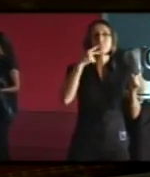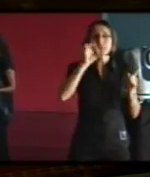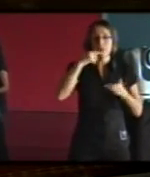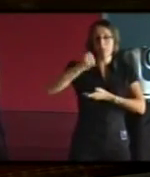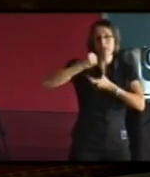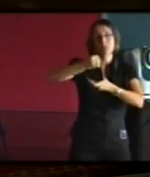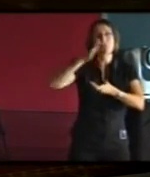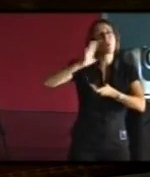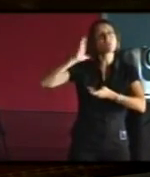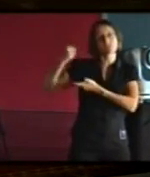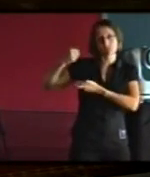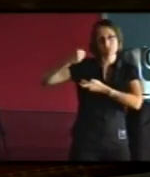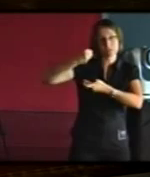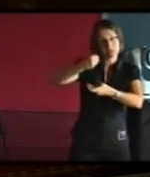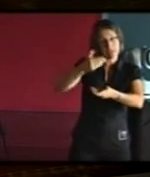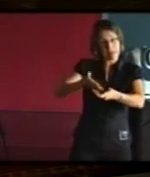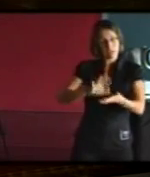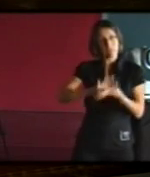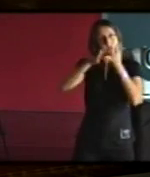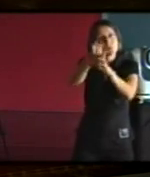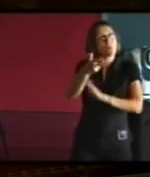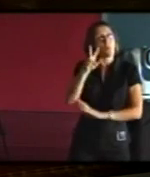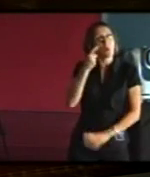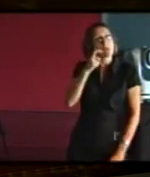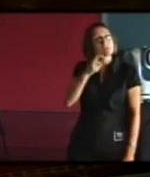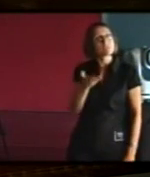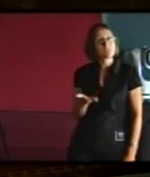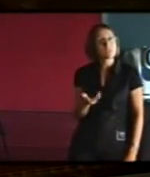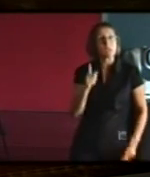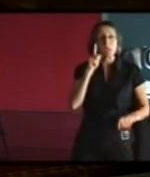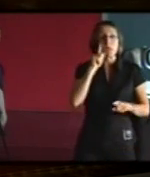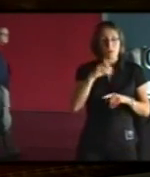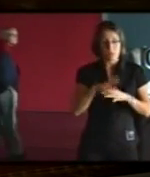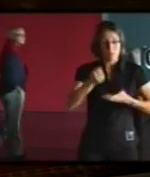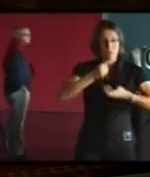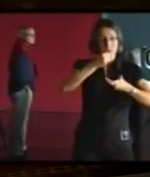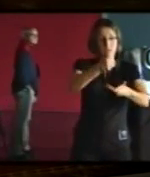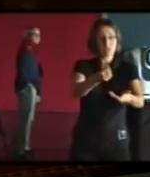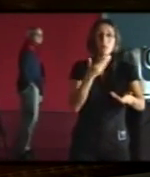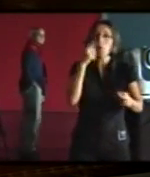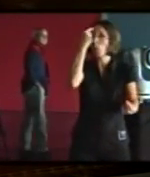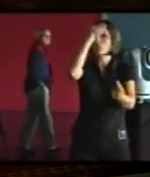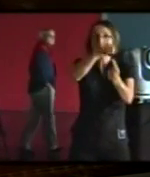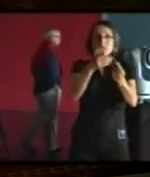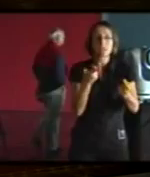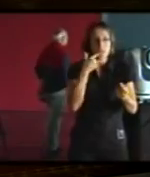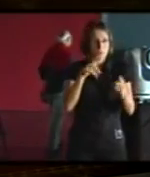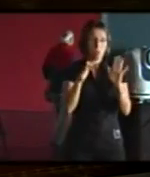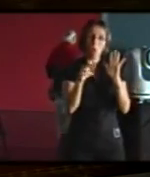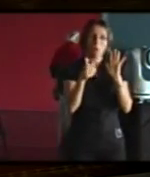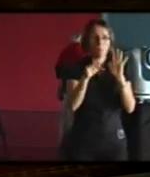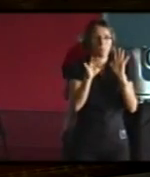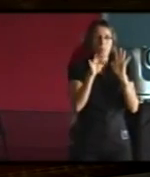patrimoine ancien en est la meilleure démonstration. C'est que lui, il a une résilience à fabriquer du fonctionnel. Je veux dire,